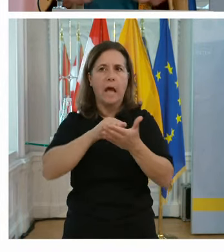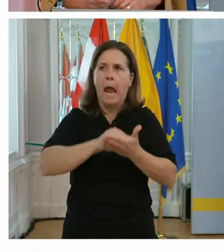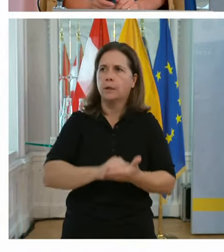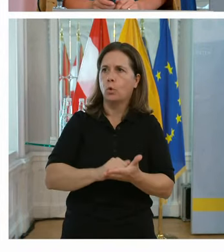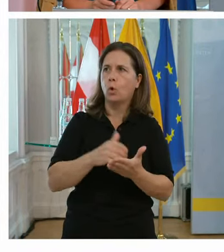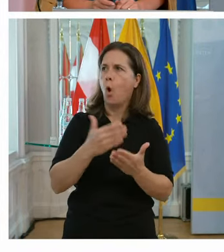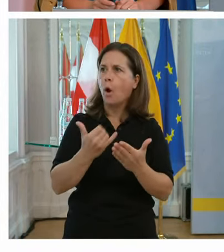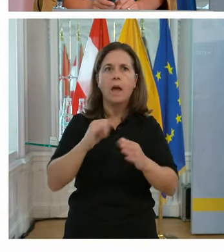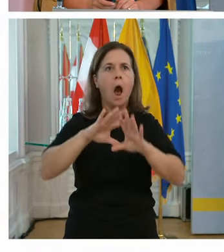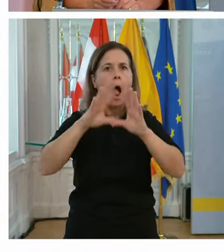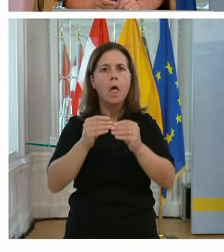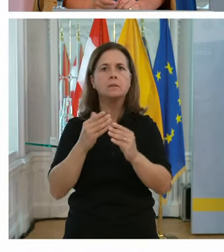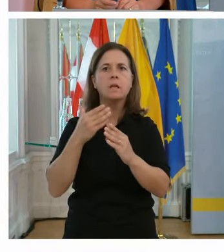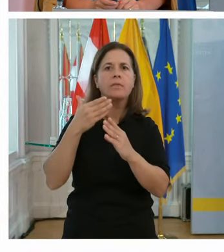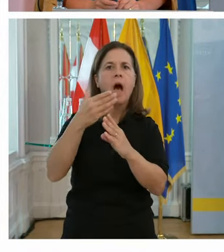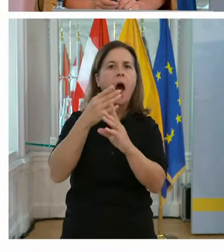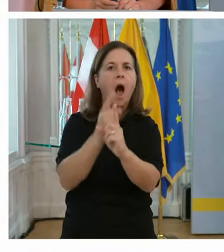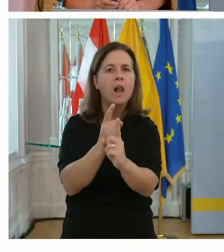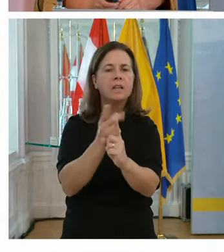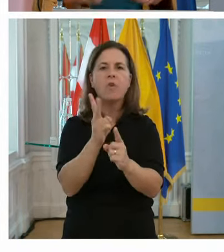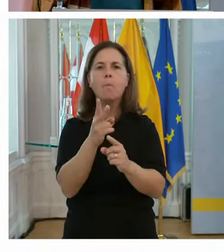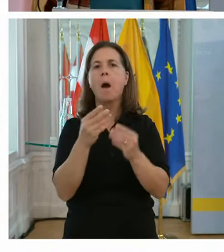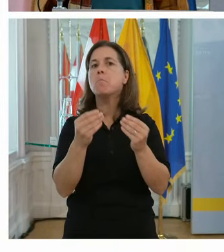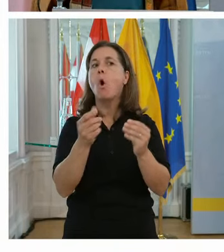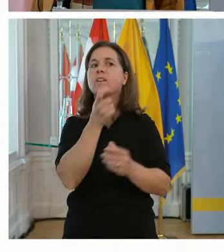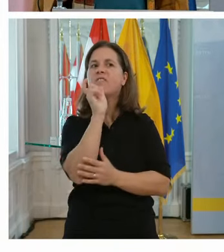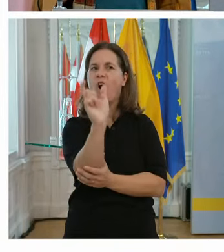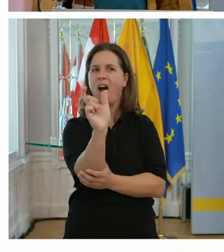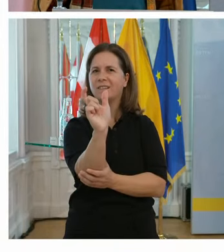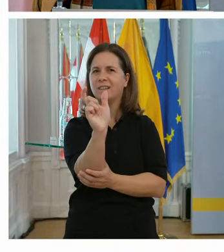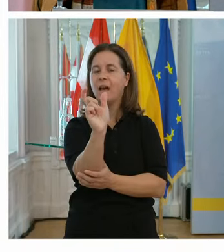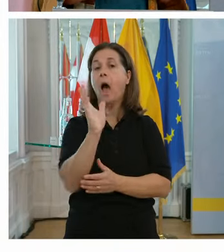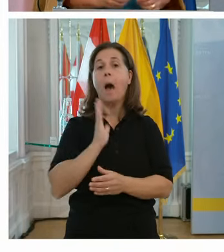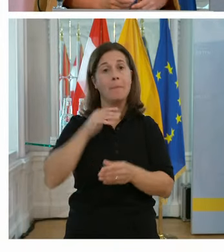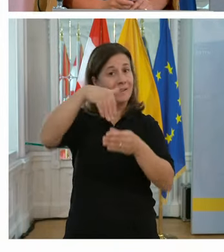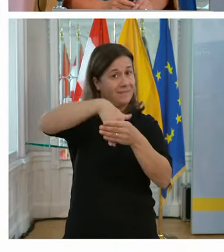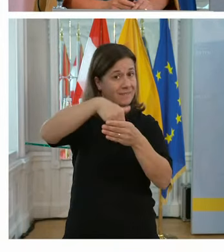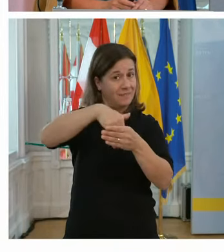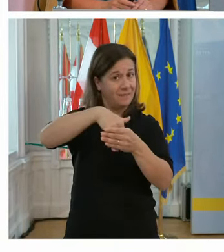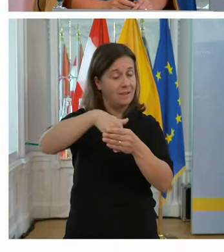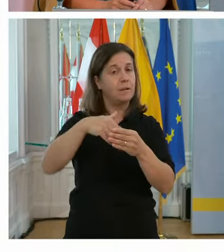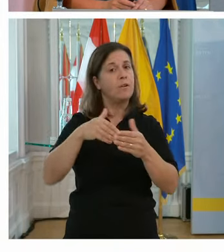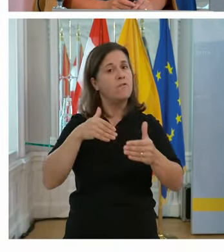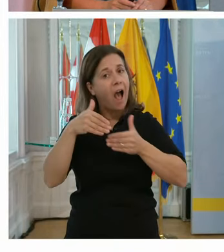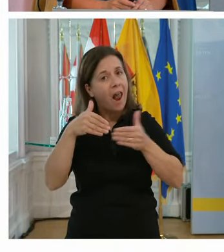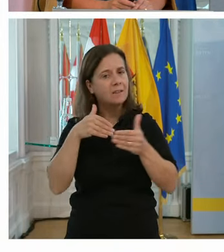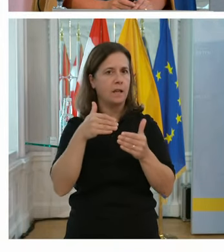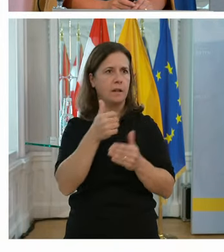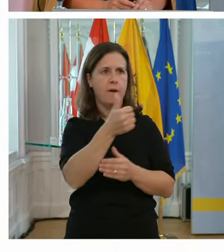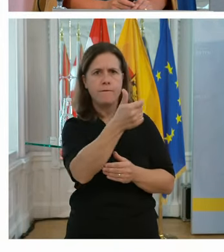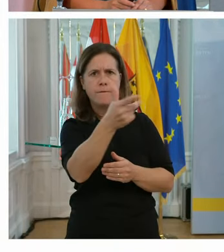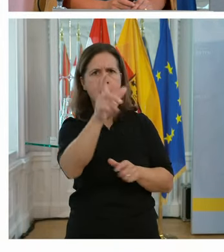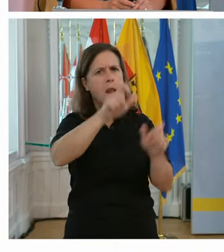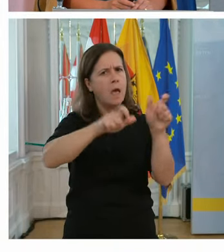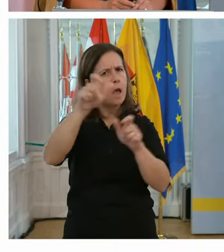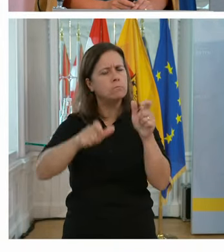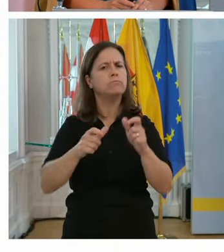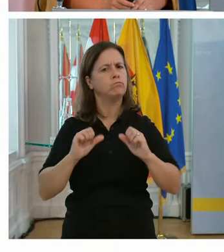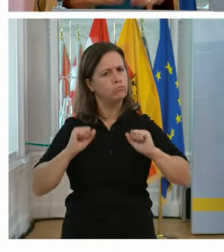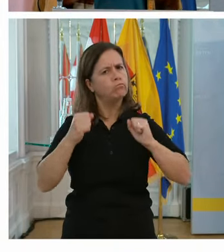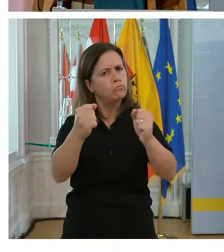alles nachhaltig, weil es halt irgendwie schick geworden ist. Aber es ist ein Prinzip, mit dem viele von uns